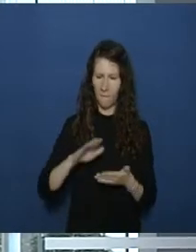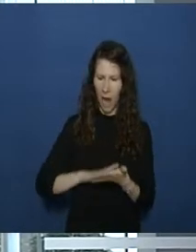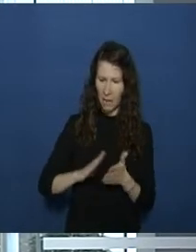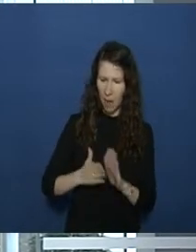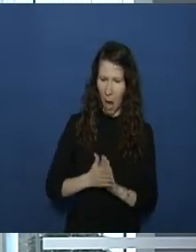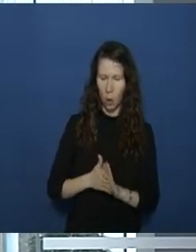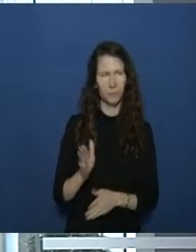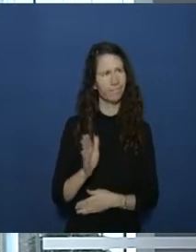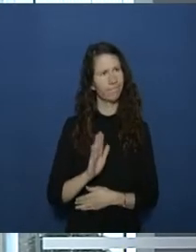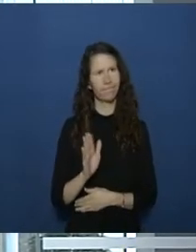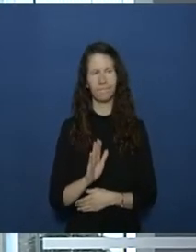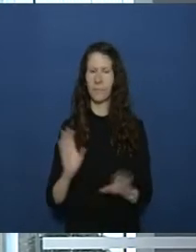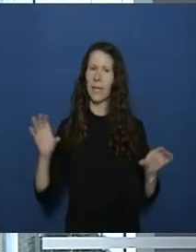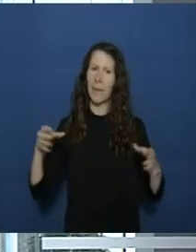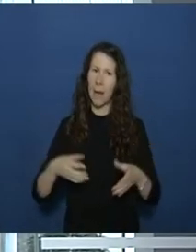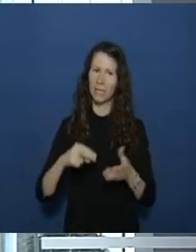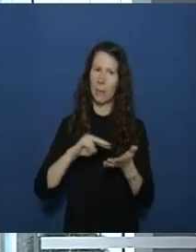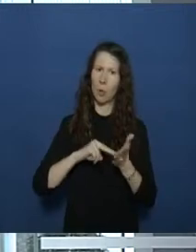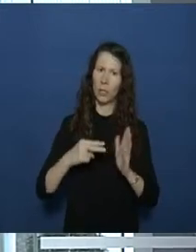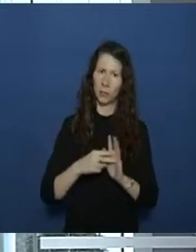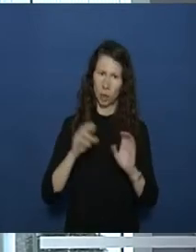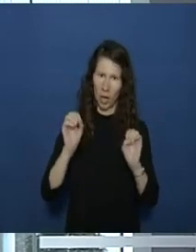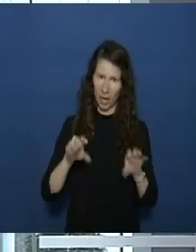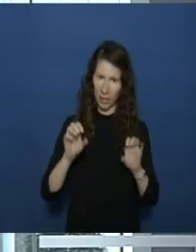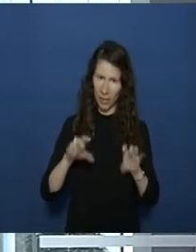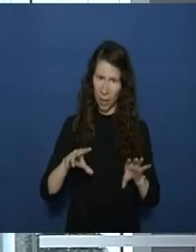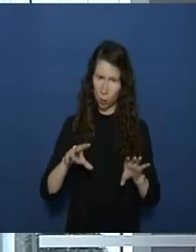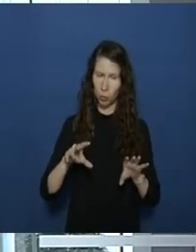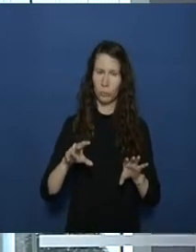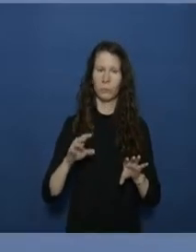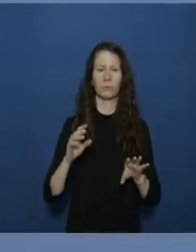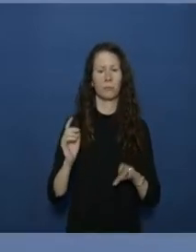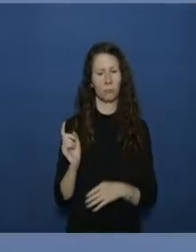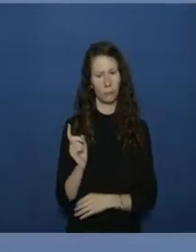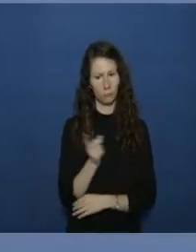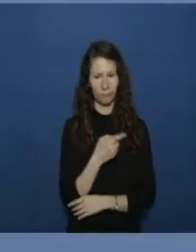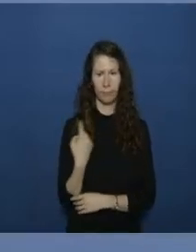die gemeinsame politische Erklärung, auf die wir uns mit der